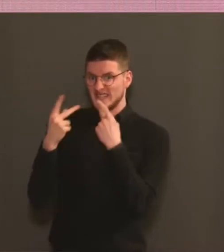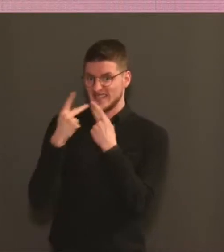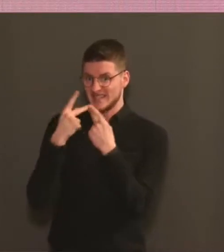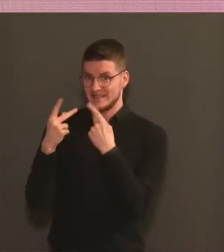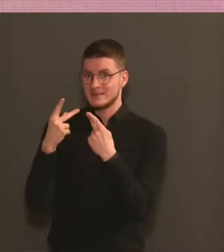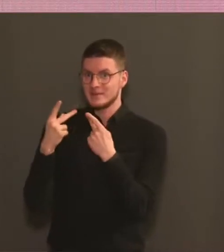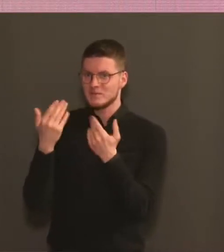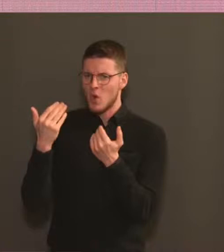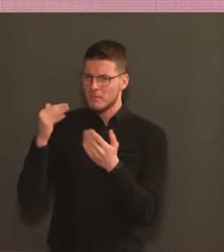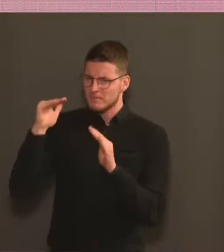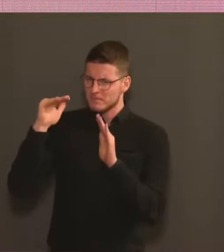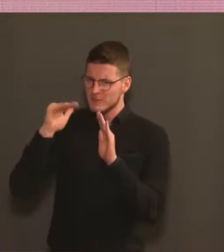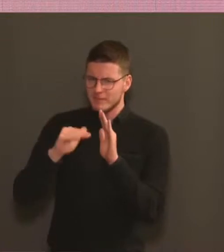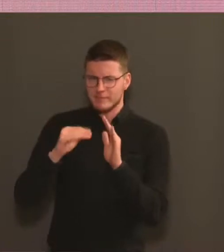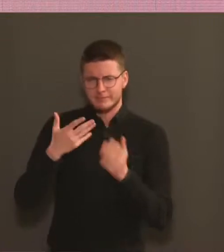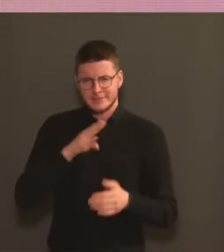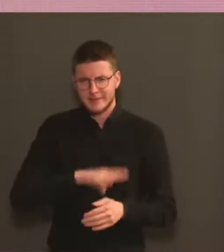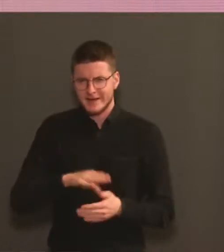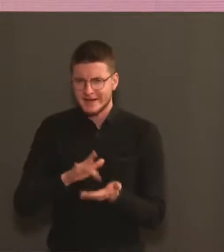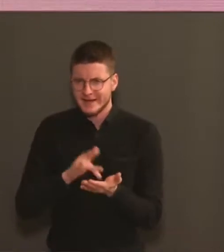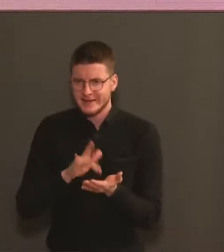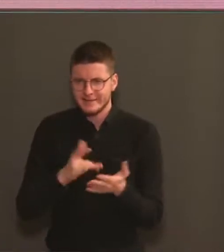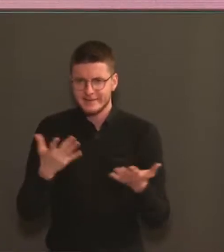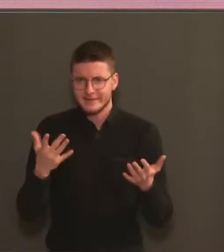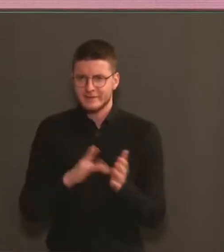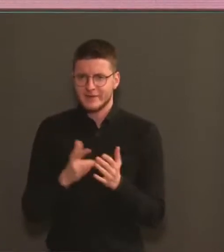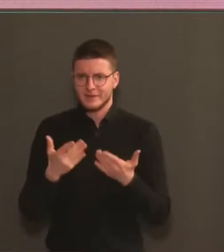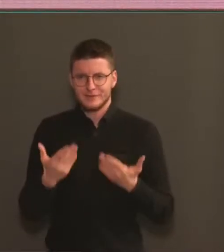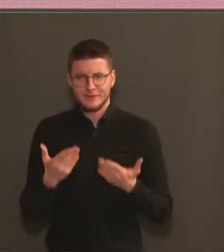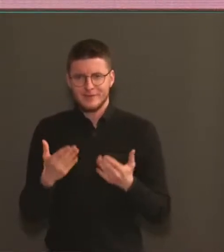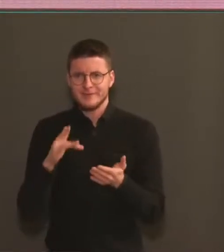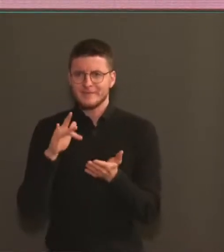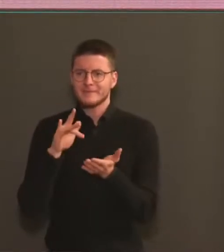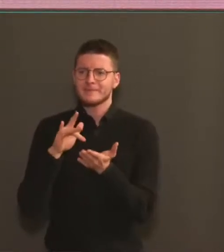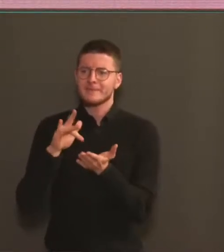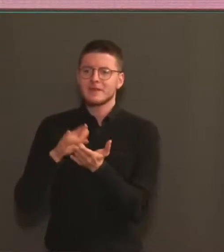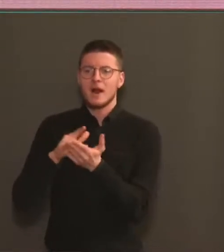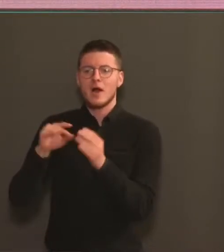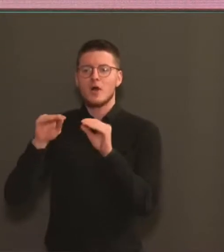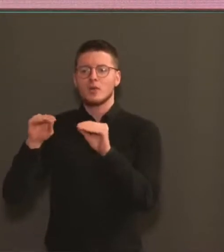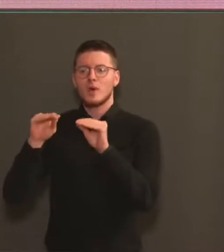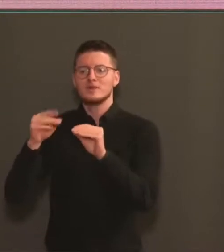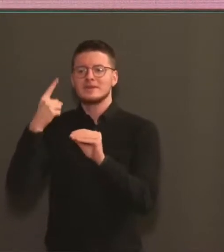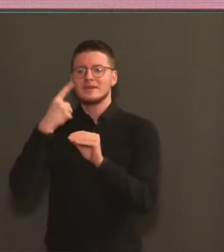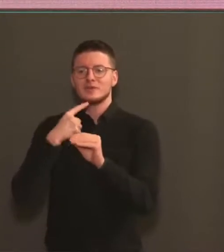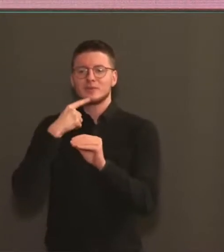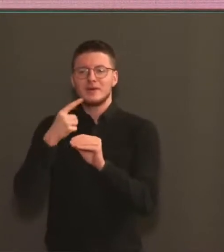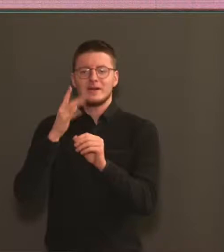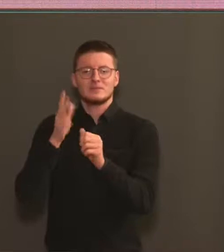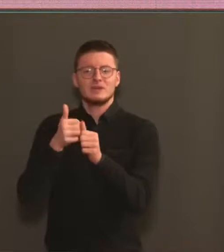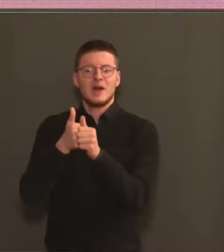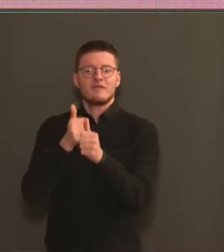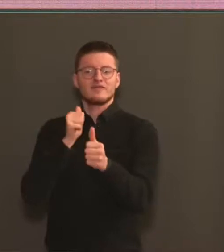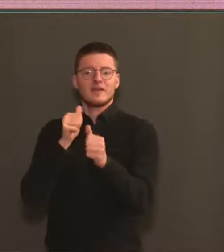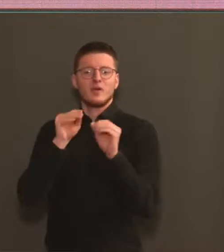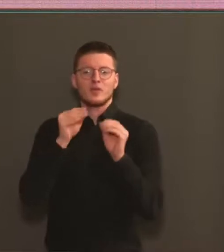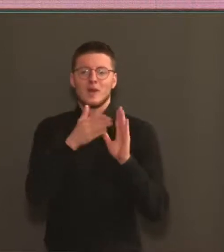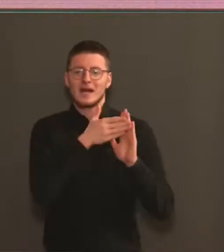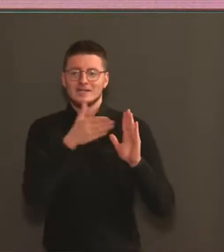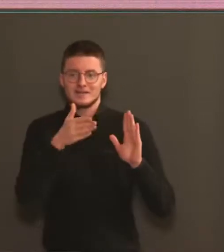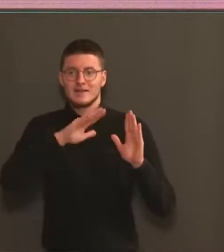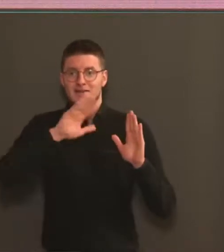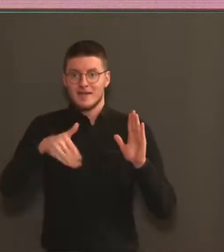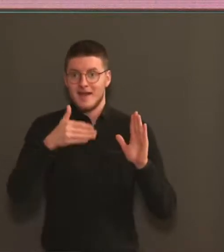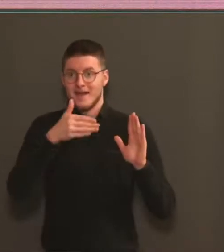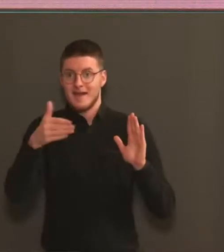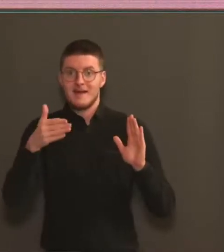heeft te maken met de afkoelingsweek in het secundair onderwijs in Vlaanderen en natuurlijk ook de krokusvakantie. Wanneer de